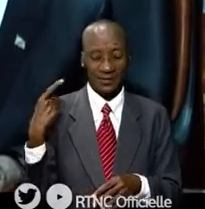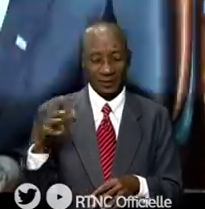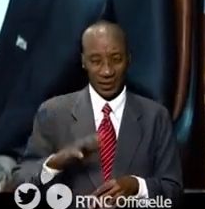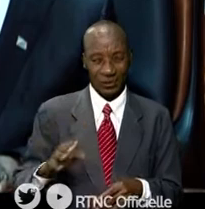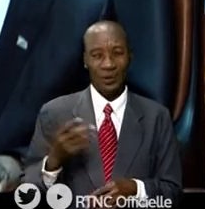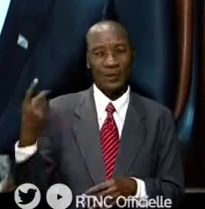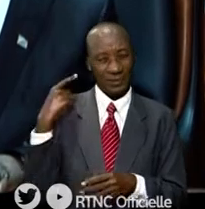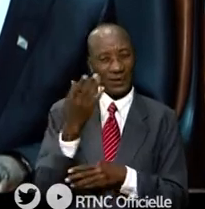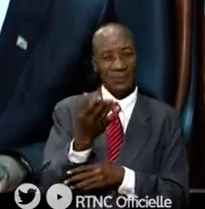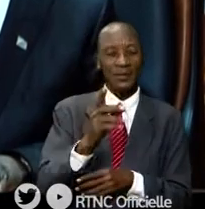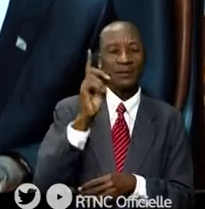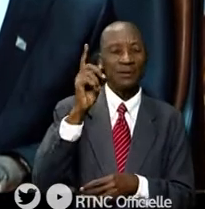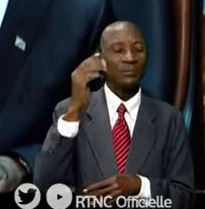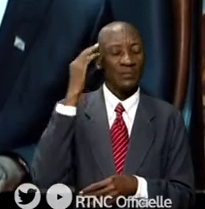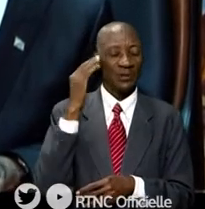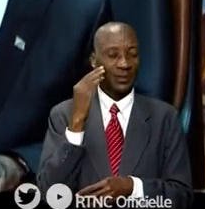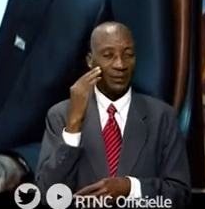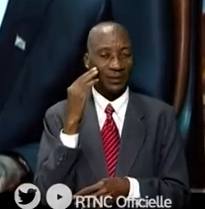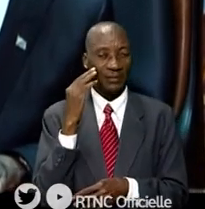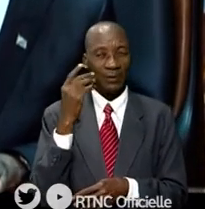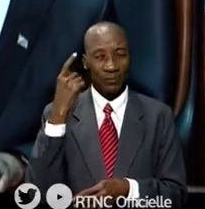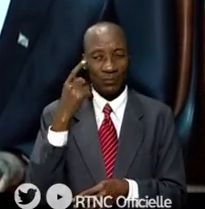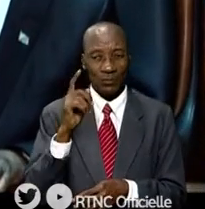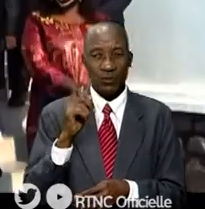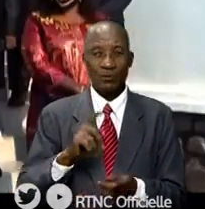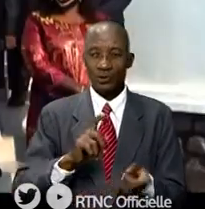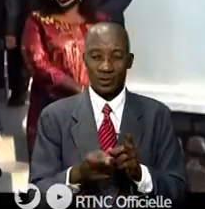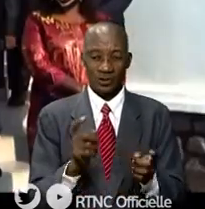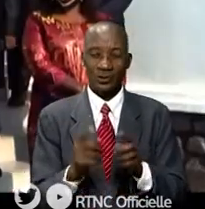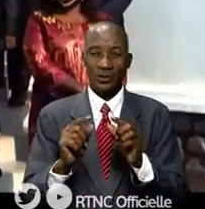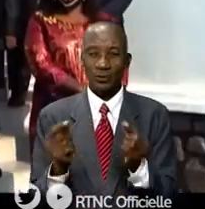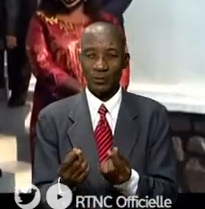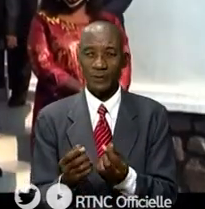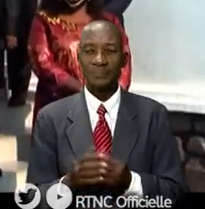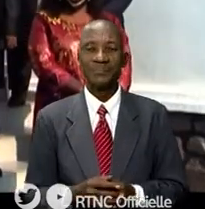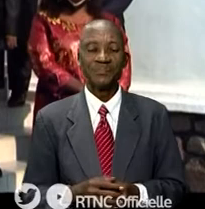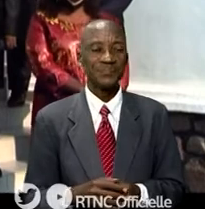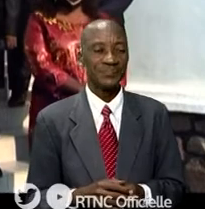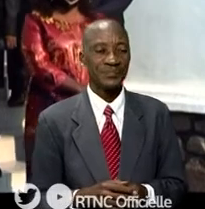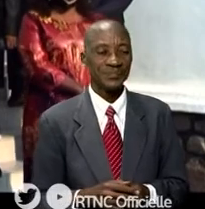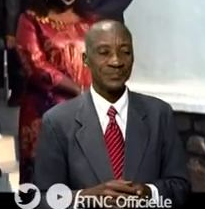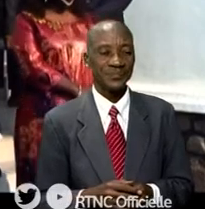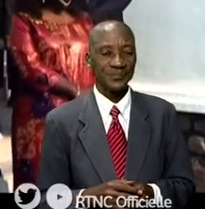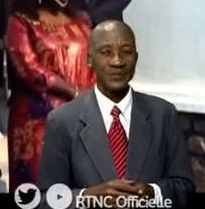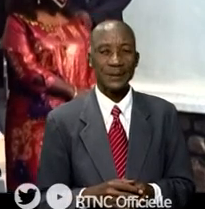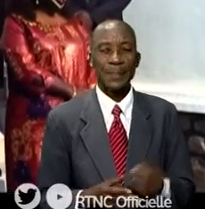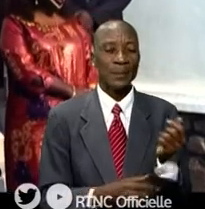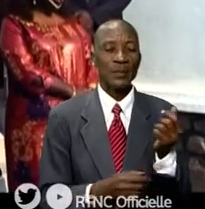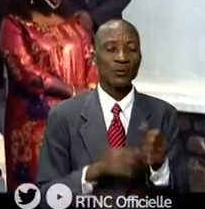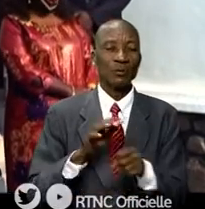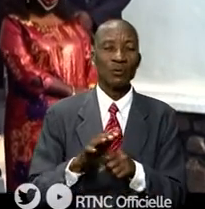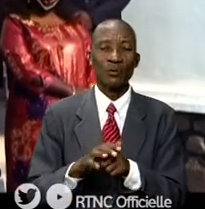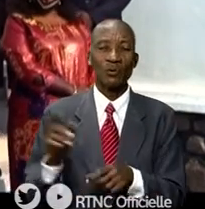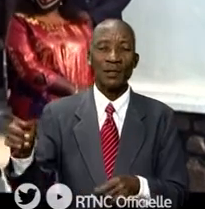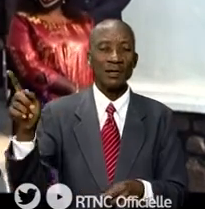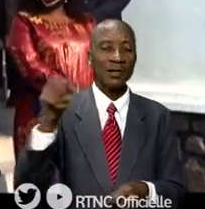au Premier ministre, ainsi que sur la motivation des équipes. La motivation de ces milliers de personnes qui,